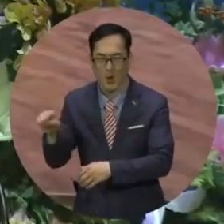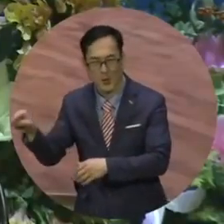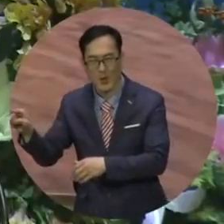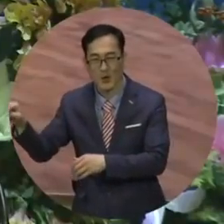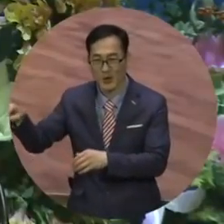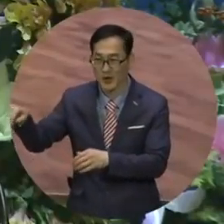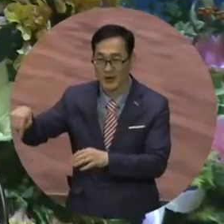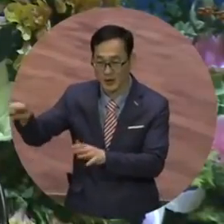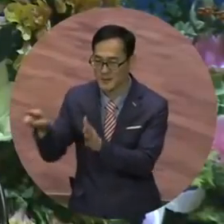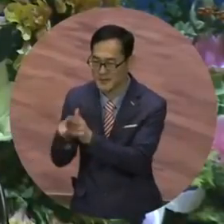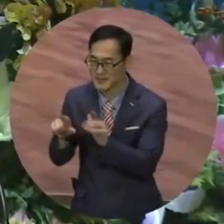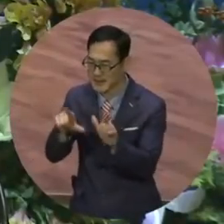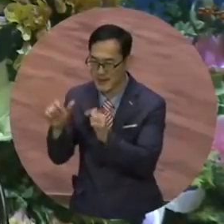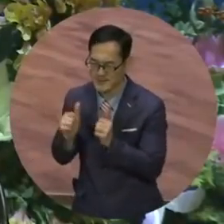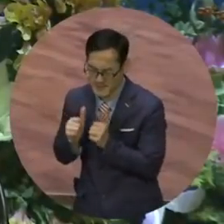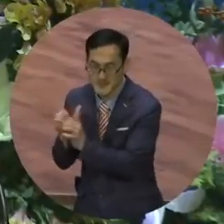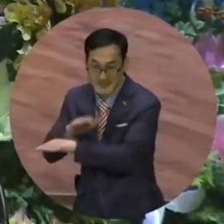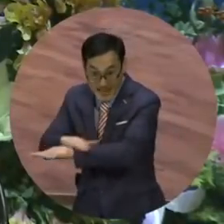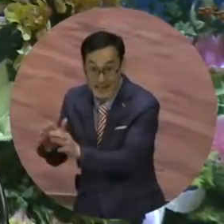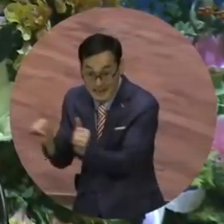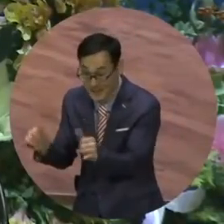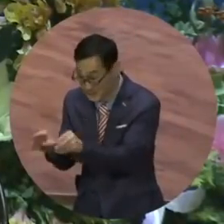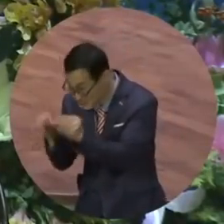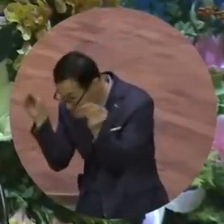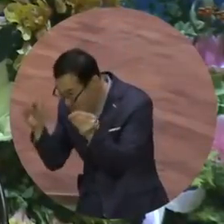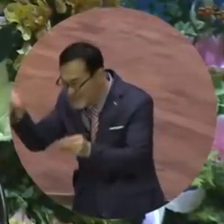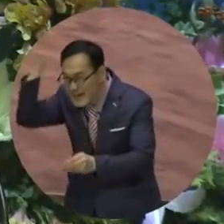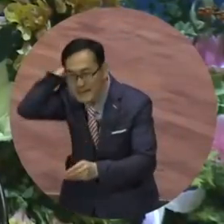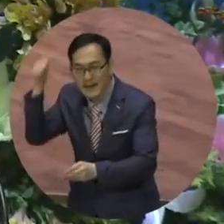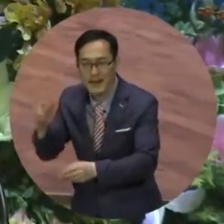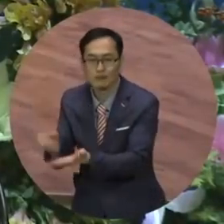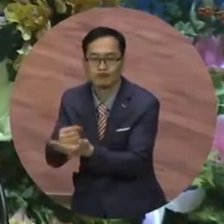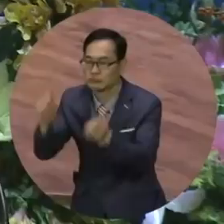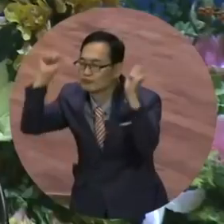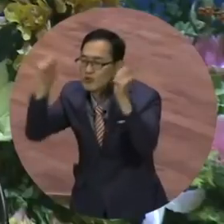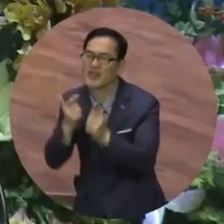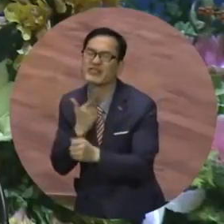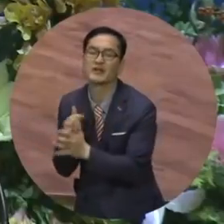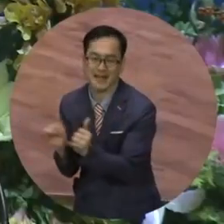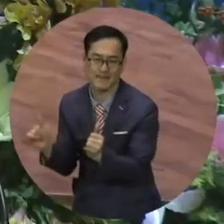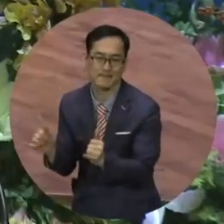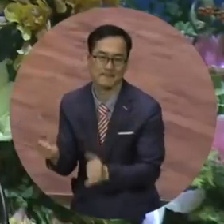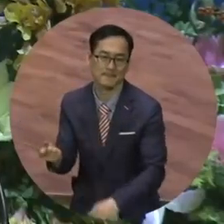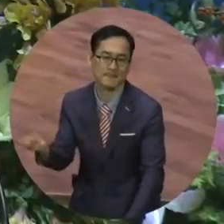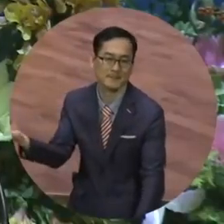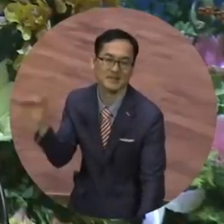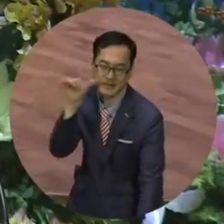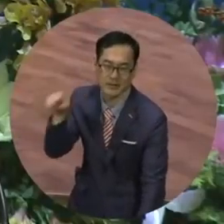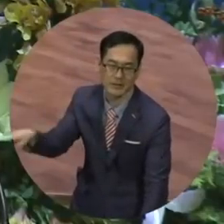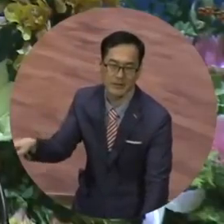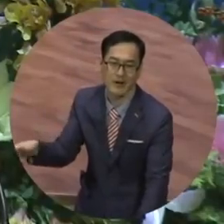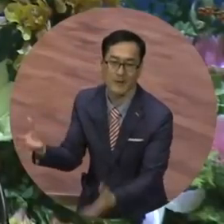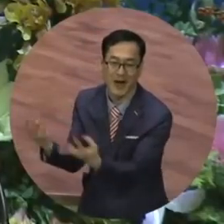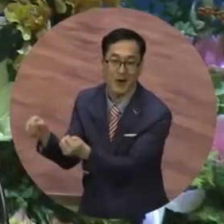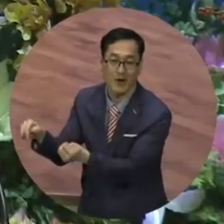여 신학생활 잘하는 분들 많아요. 우리 교회에요. 지금 무속 전문 교회가 있습니다. 우리 교회.